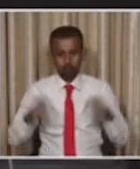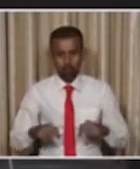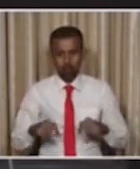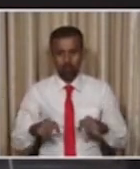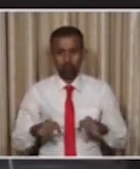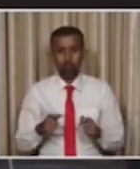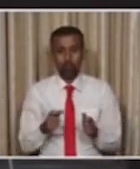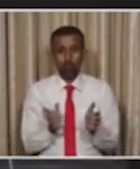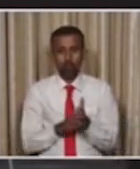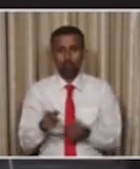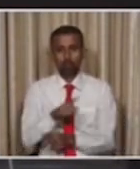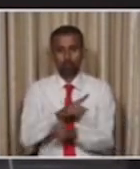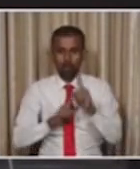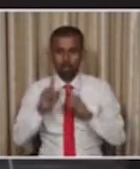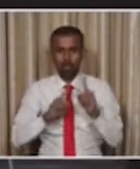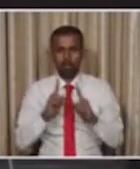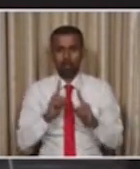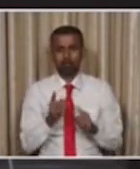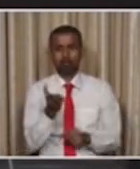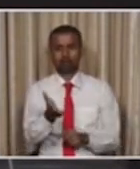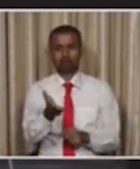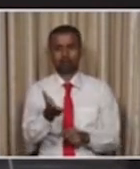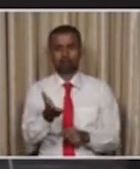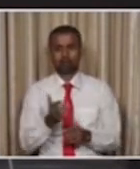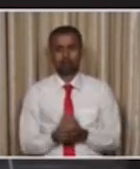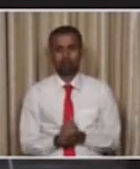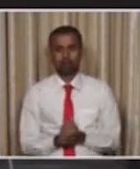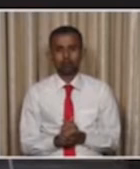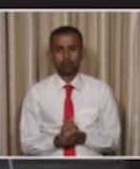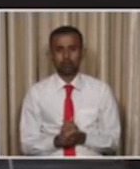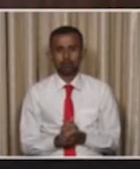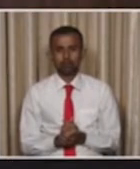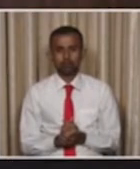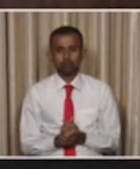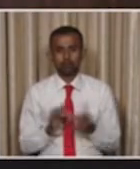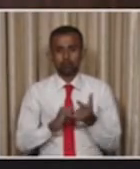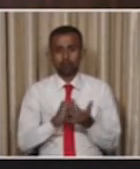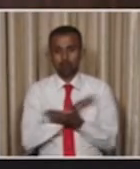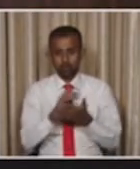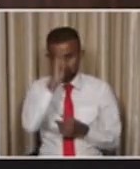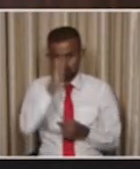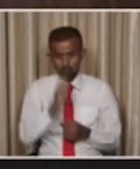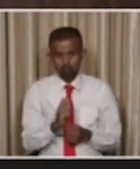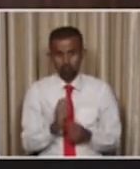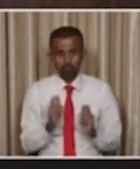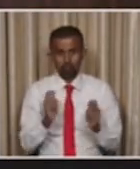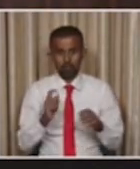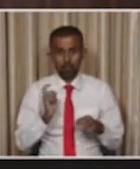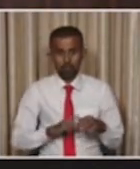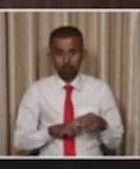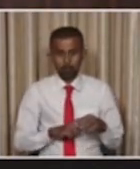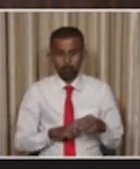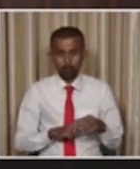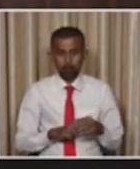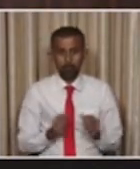වරප්‍රසාද කමිටුවේදී ඒක තීරණය කරන්න. හරි, එහෙනම් බොහොම ස්තුතියි. සයන් සේමසිංහ මහත්මයා විසින් ඉදිරිපත් කරන ලද ප්‍රශ්නය